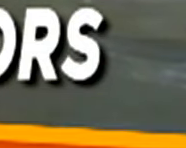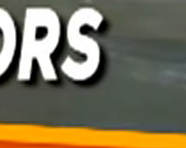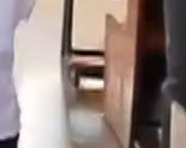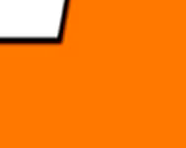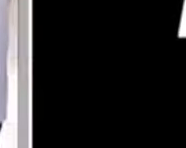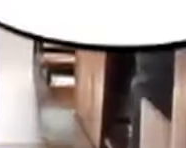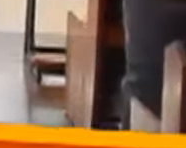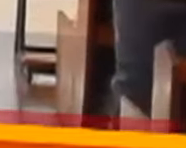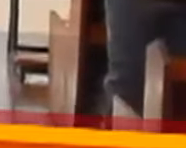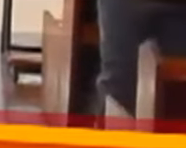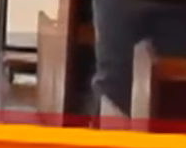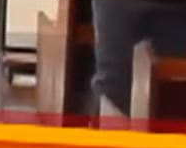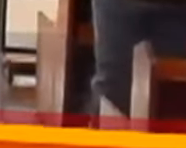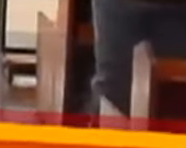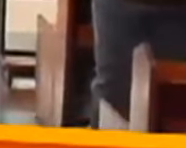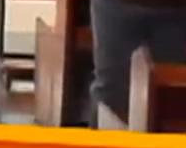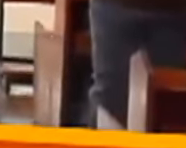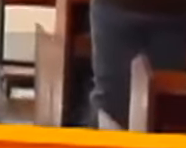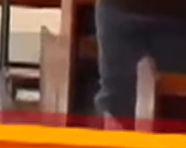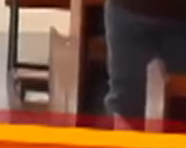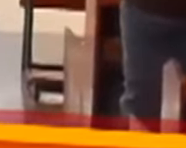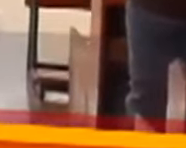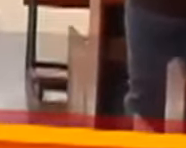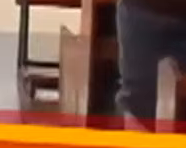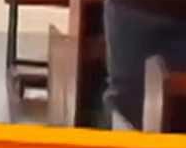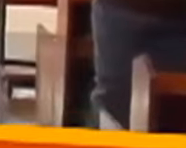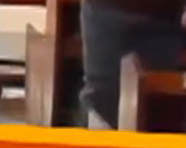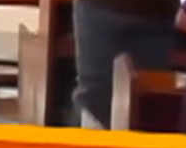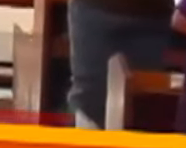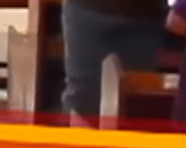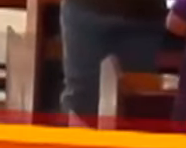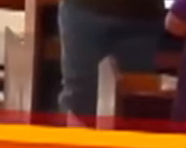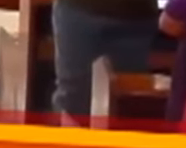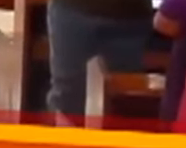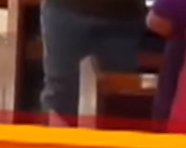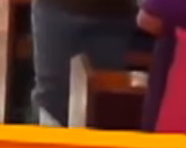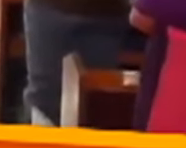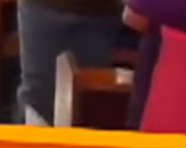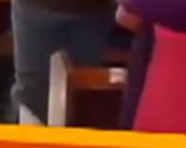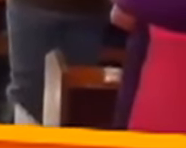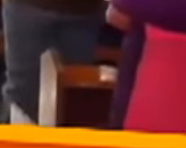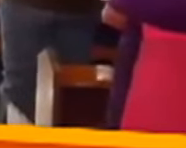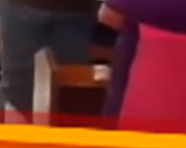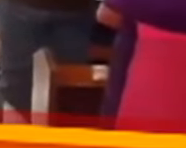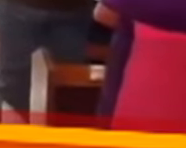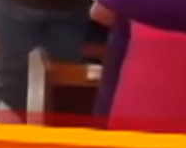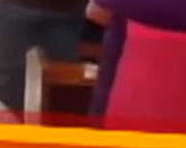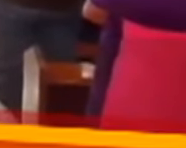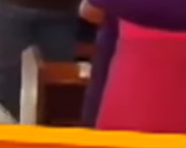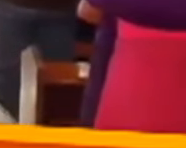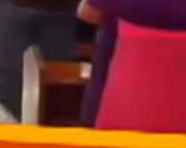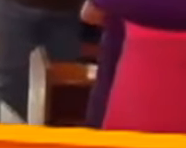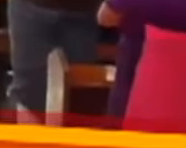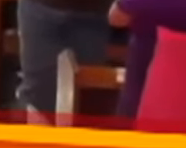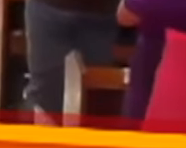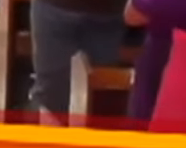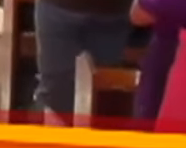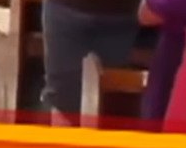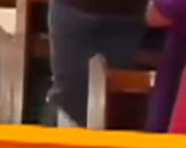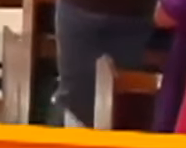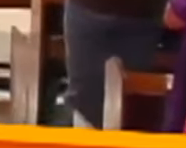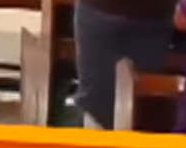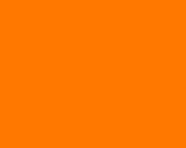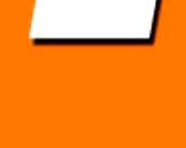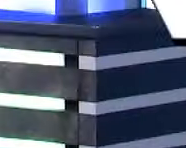rumors. At sa viral yan, paring may kakaibang paraan ng pagbasbas ng holy water kinaaliwan sa social